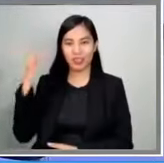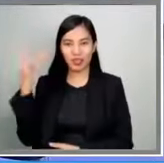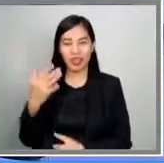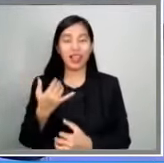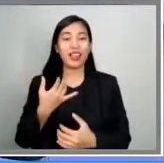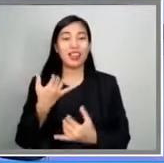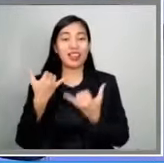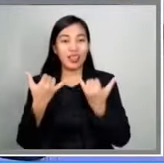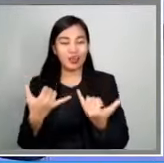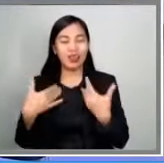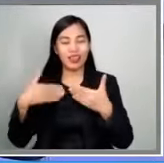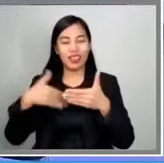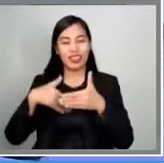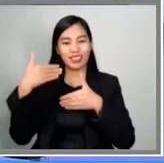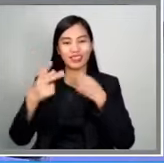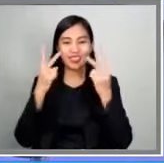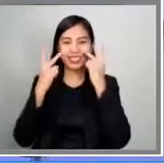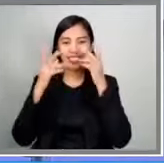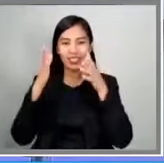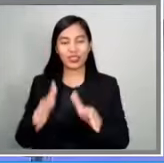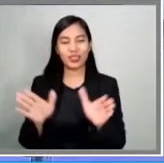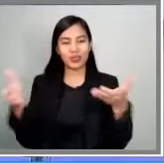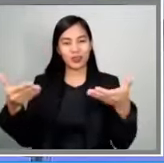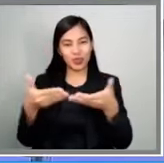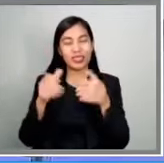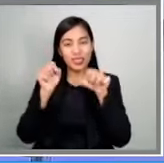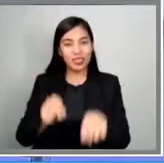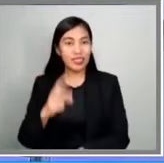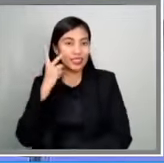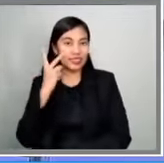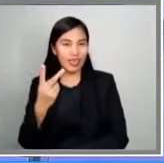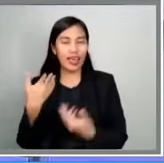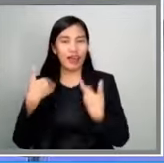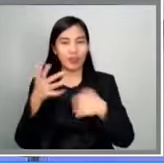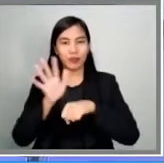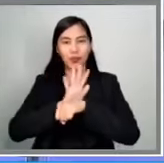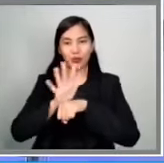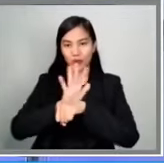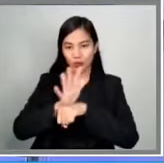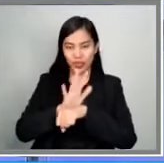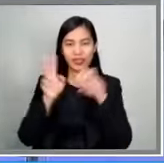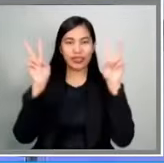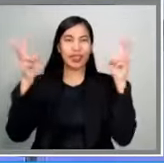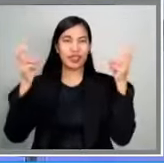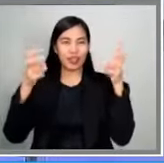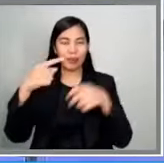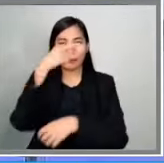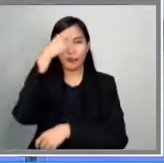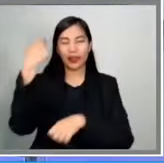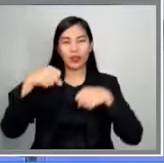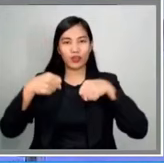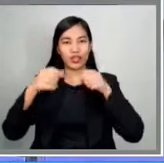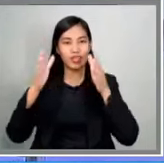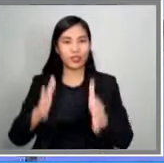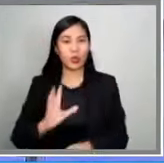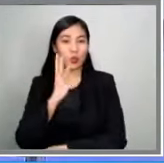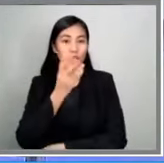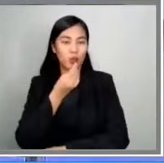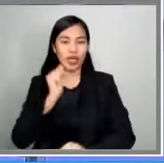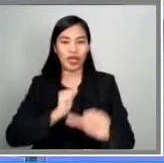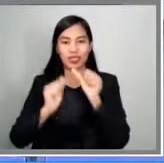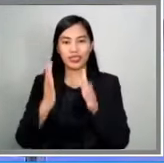ko, mapapanood natin sa upcoming fall action series na Black Rider, ang sparkle actress na si